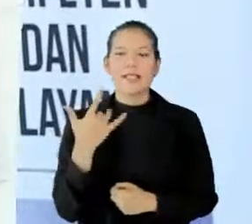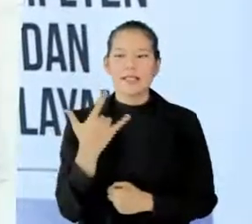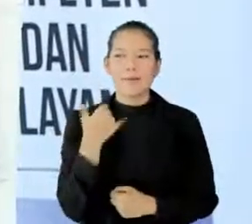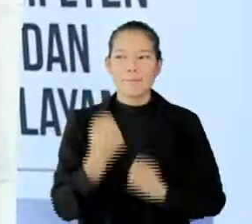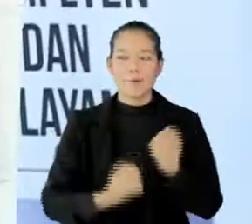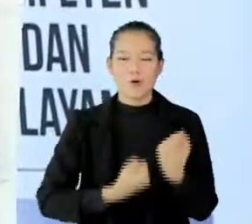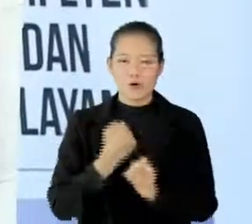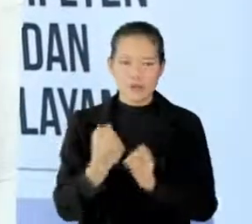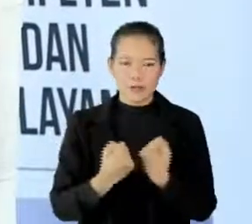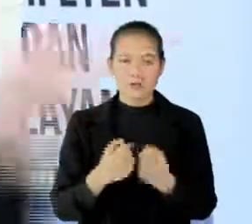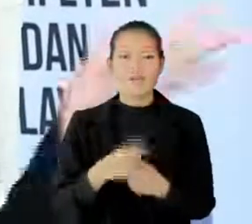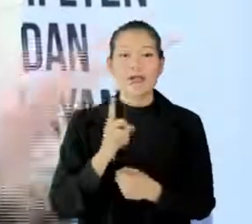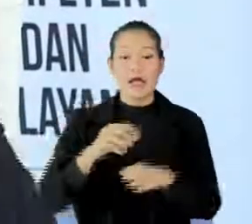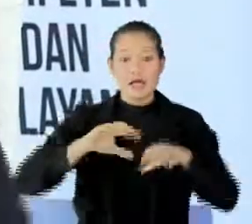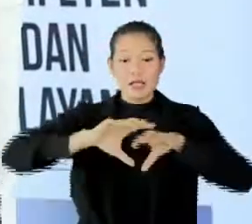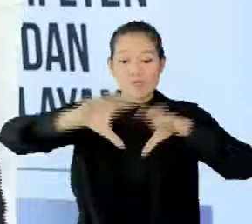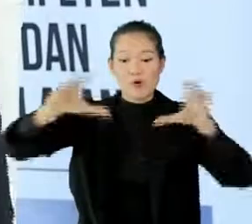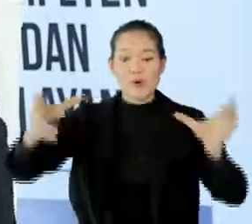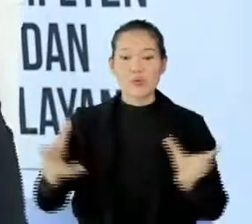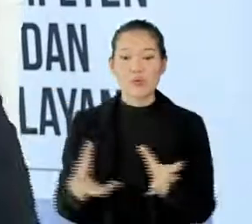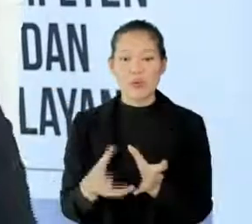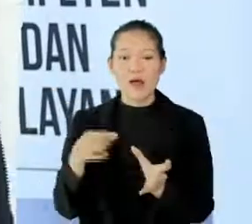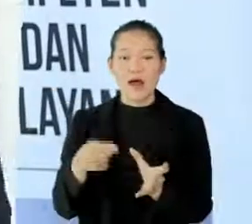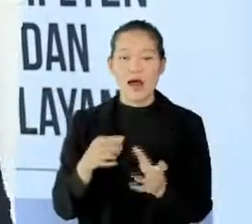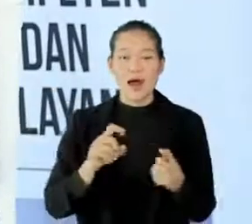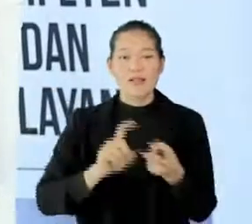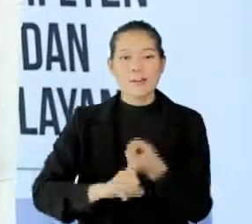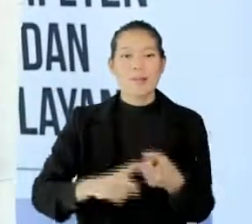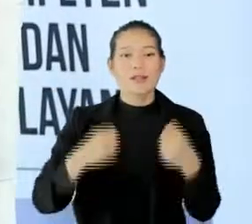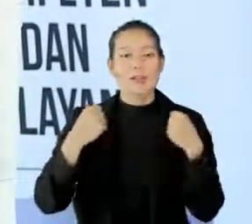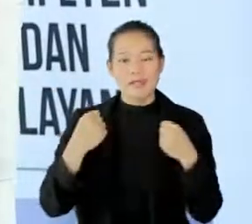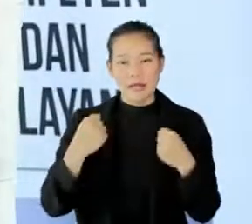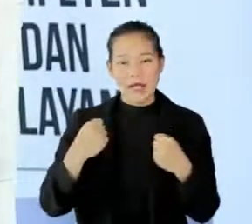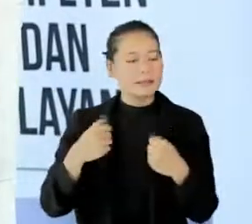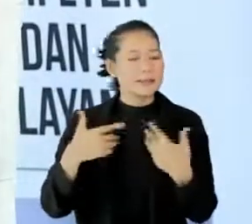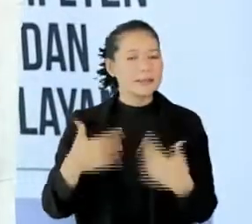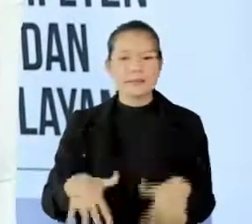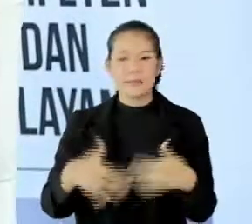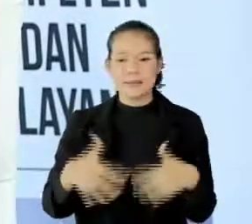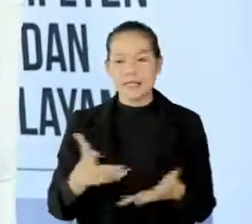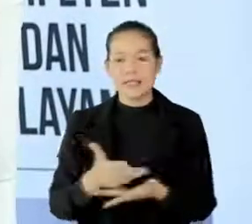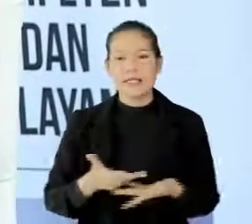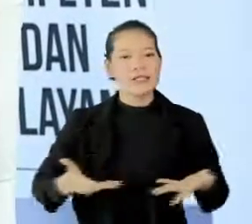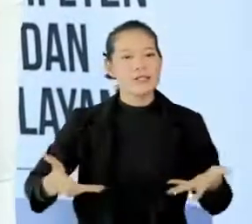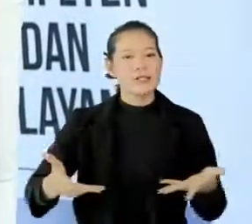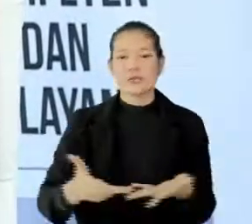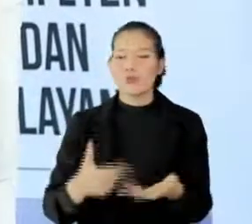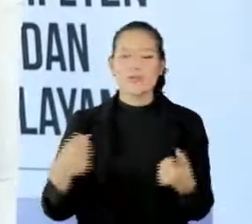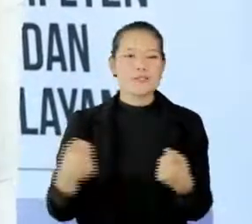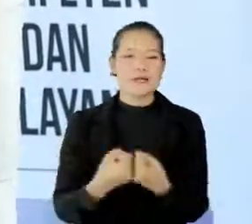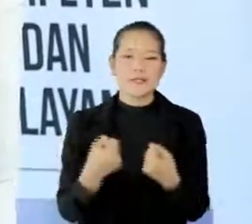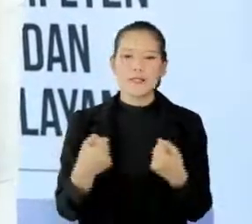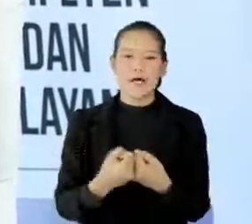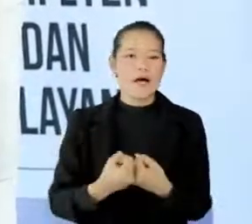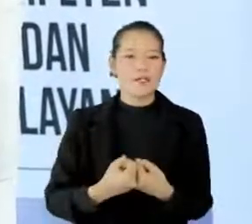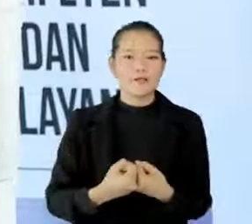produktif kala pandemi. Nah, seluruh dunia Sobat Tangguh saat ini sedang dihadapkan pada situasi yang penuh